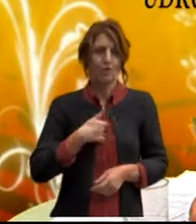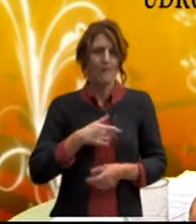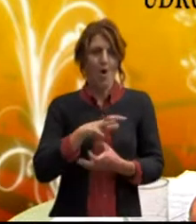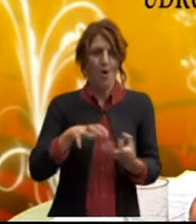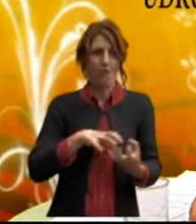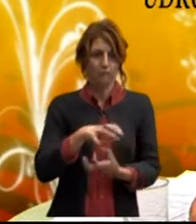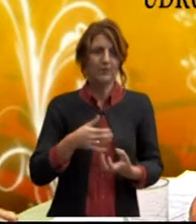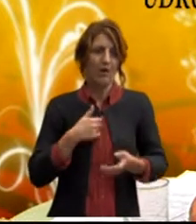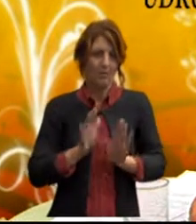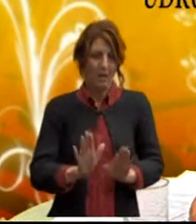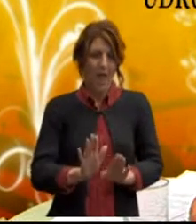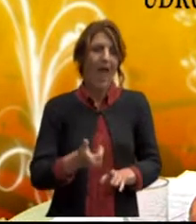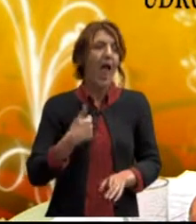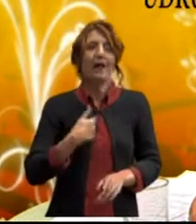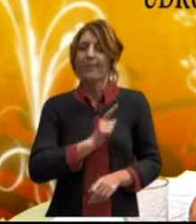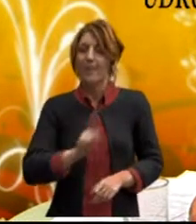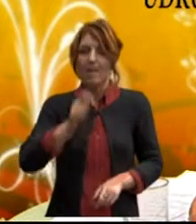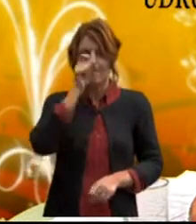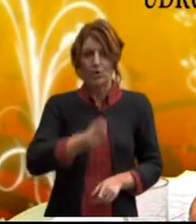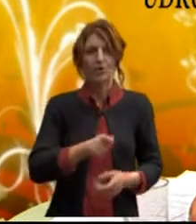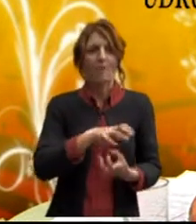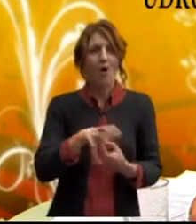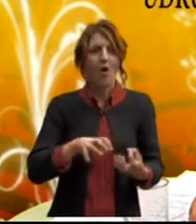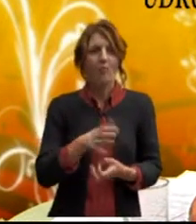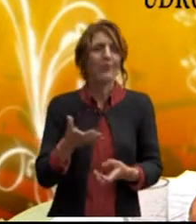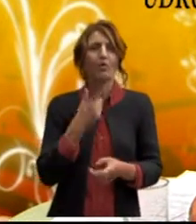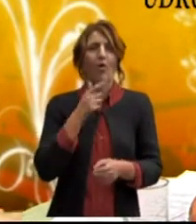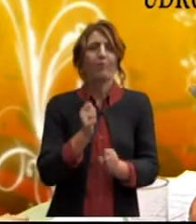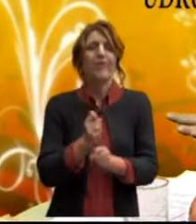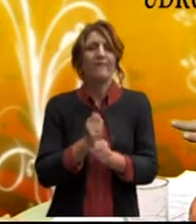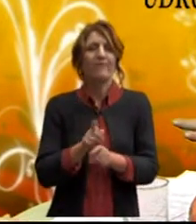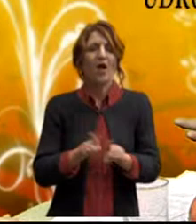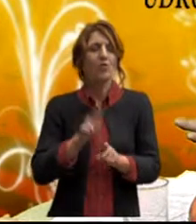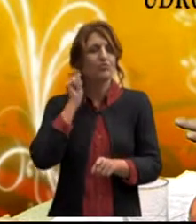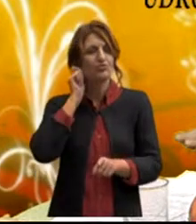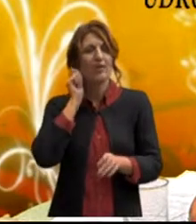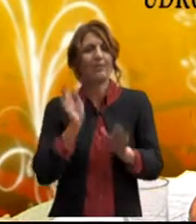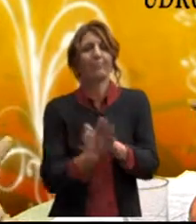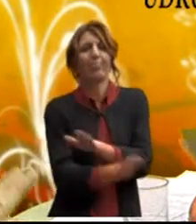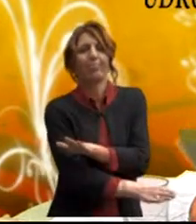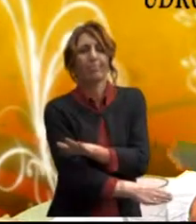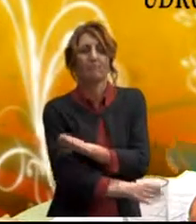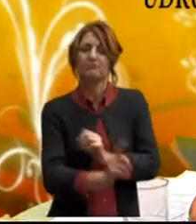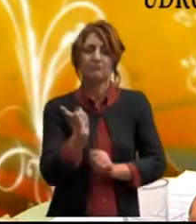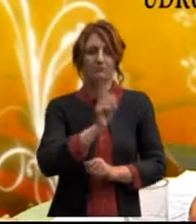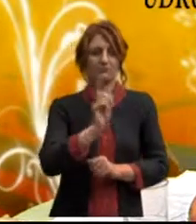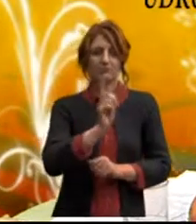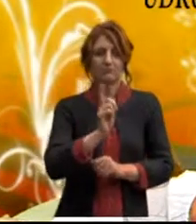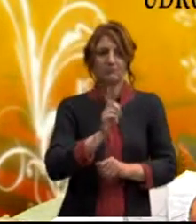ali ne poštujem obitelj koja ženu stavlja u nigdje. Jer je ona, jer